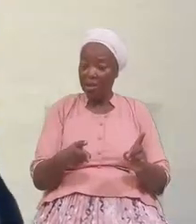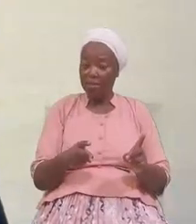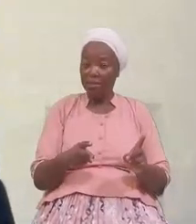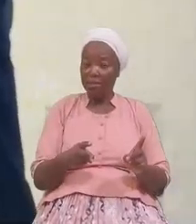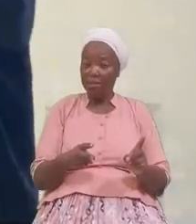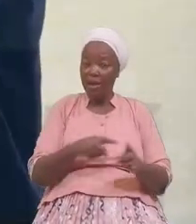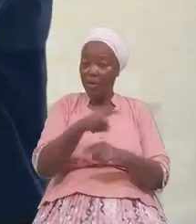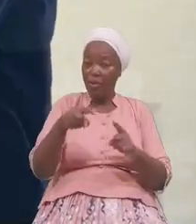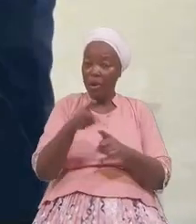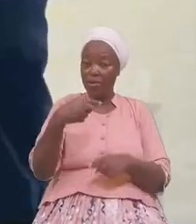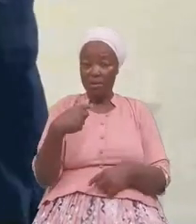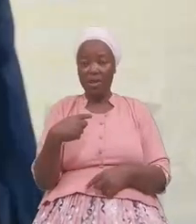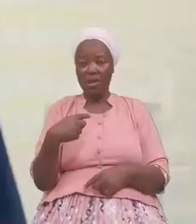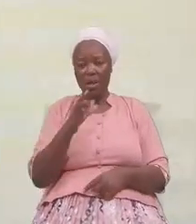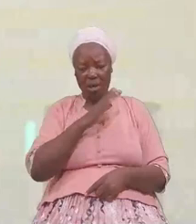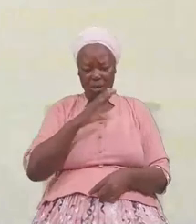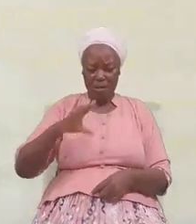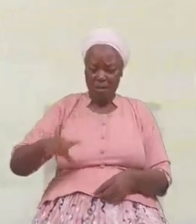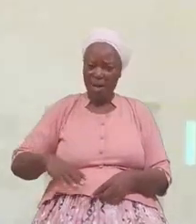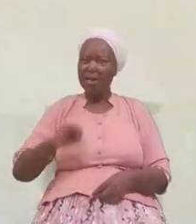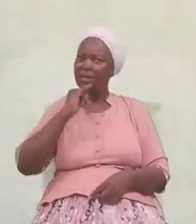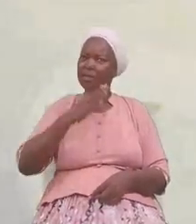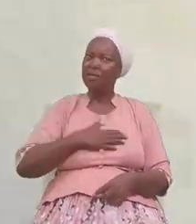quand tu dis « Jésus est mon sauveur,